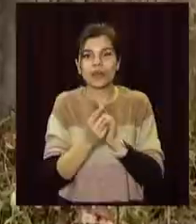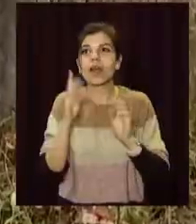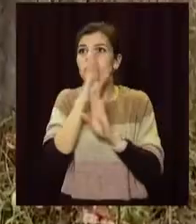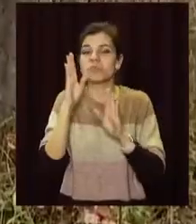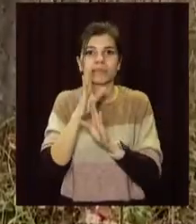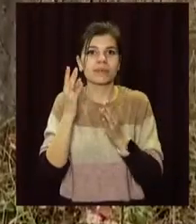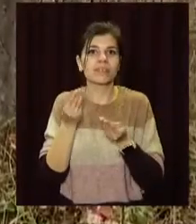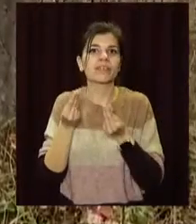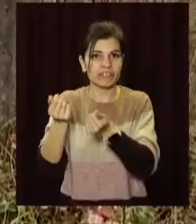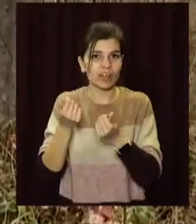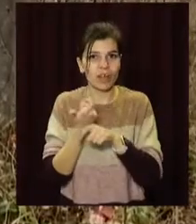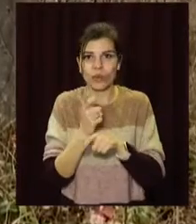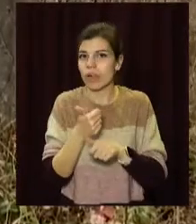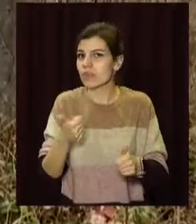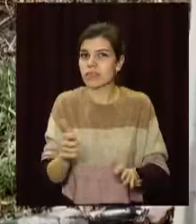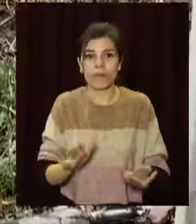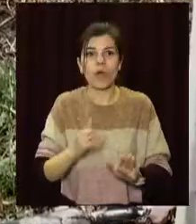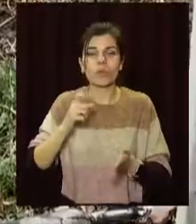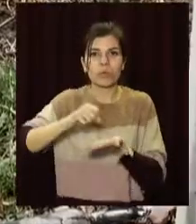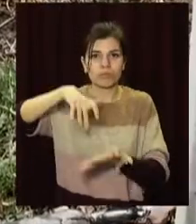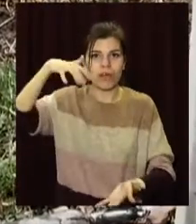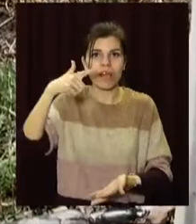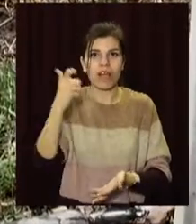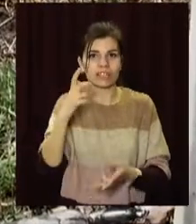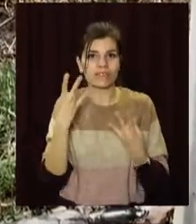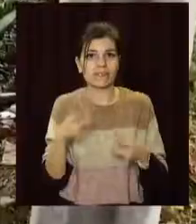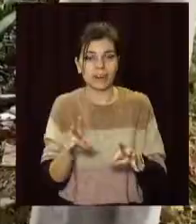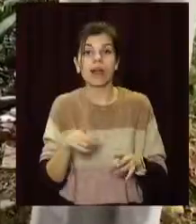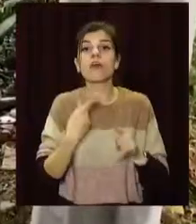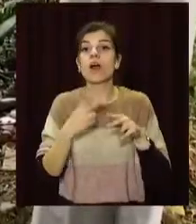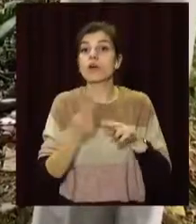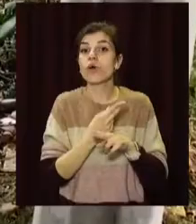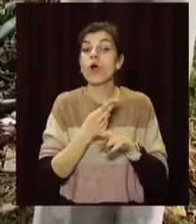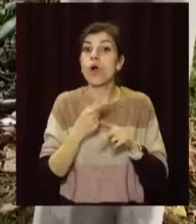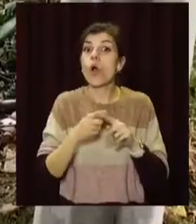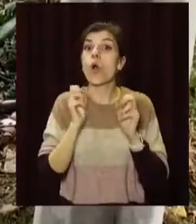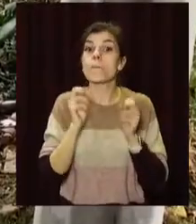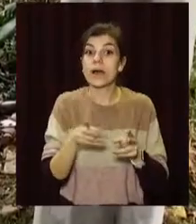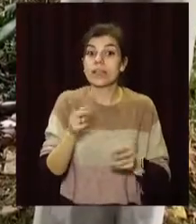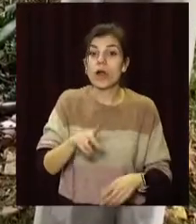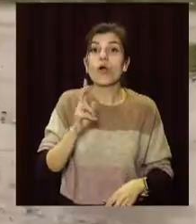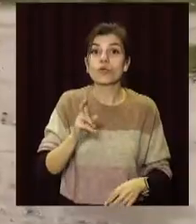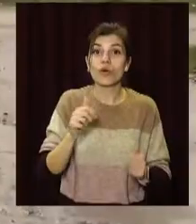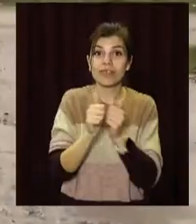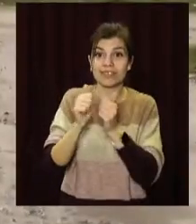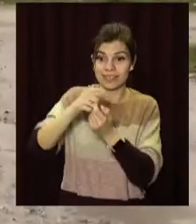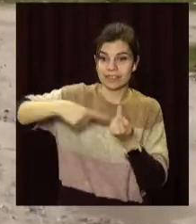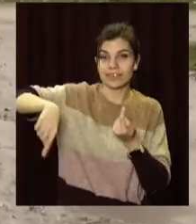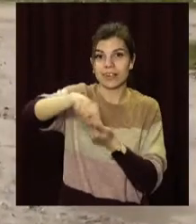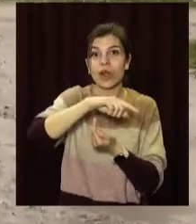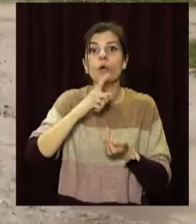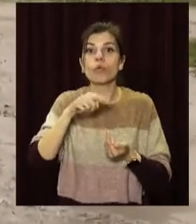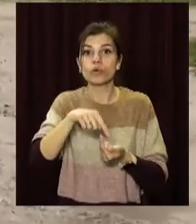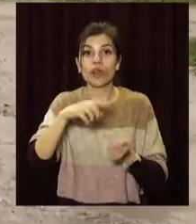клімату внаслідок додаткового викиду парникових газів. Небезпека є і для самих палів та тих, хто їх оточує, адже